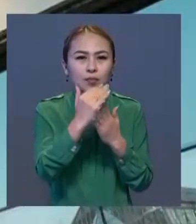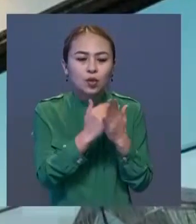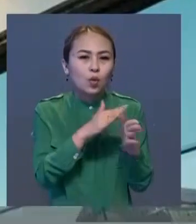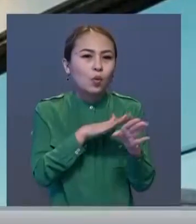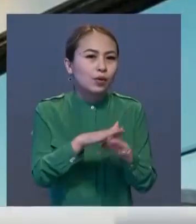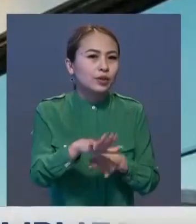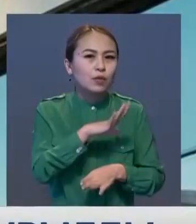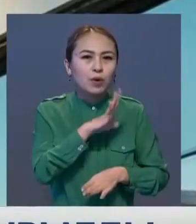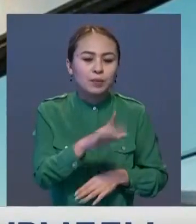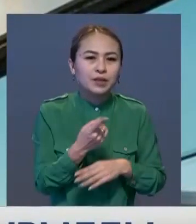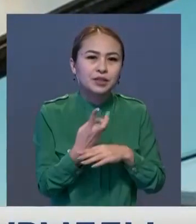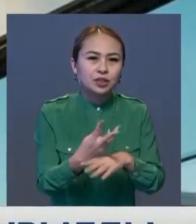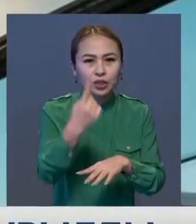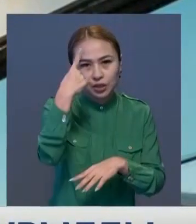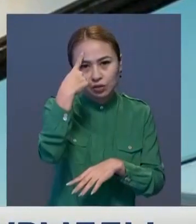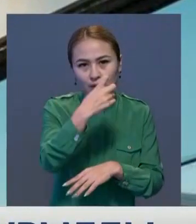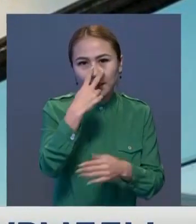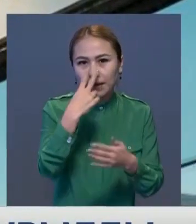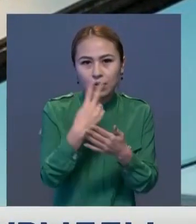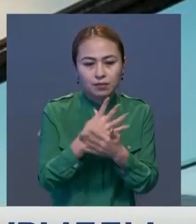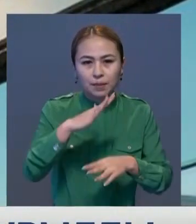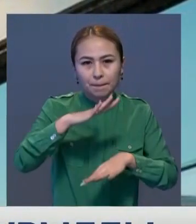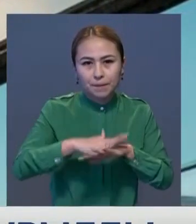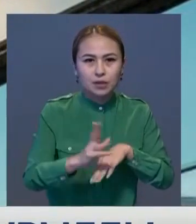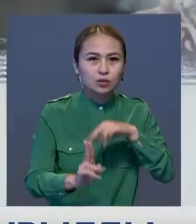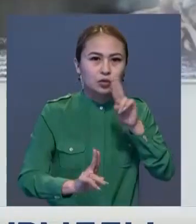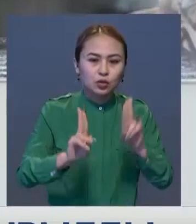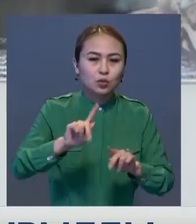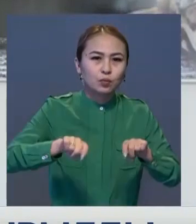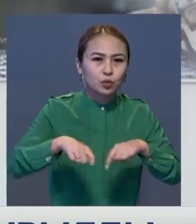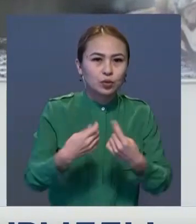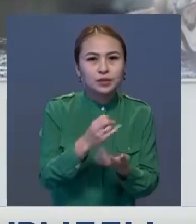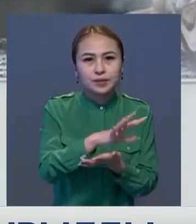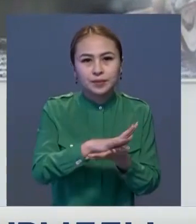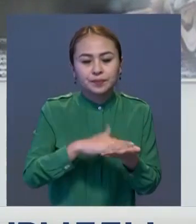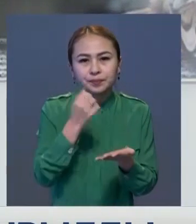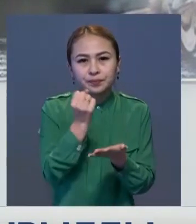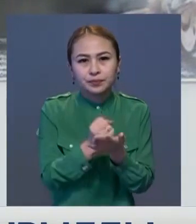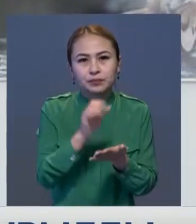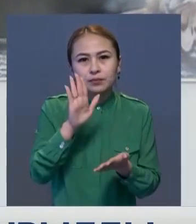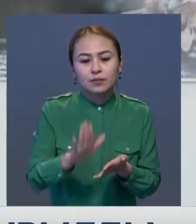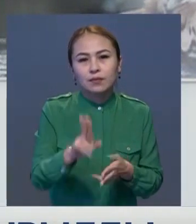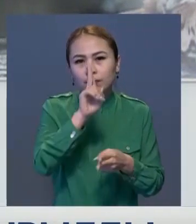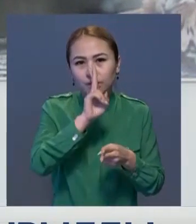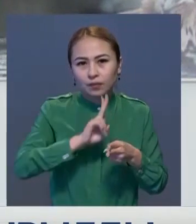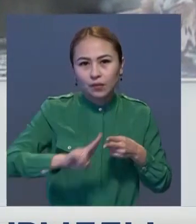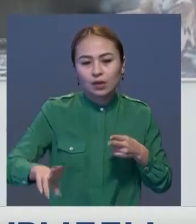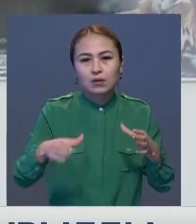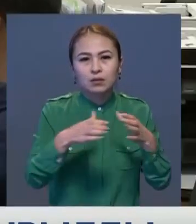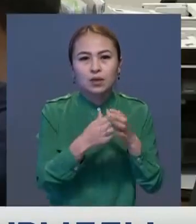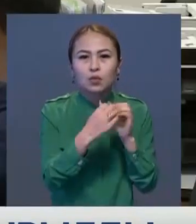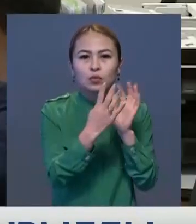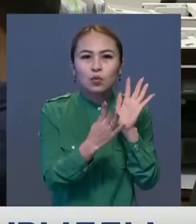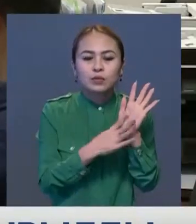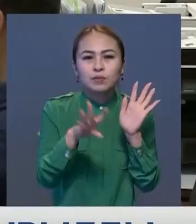орындамау болды. Бірнеше рет ескертулерге қарамастан банк ережелерді бұзуды жалғастырған. Лицензиядан айыру кезінде меншікті капитал